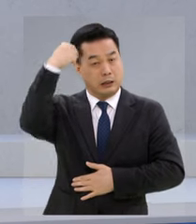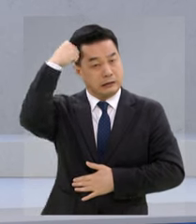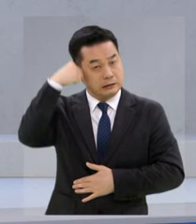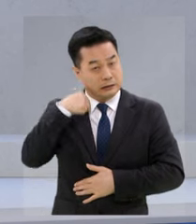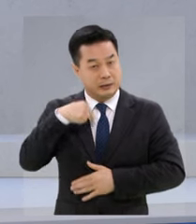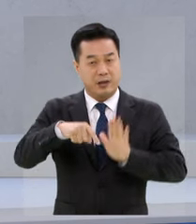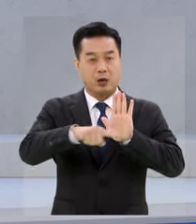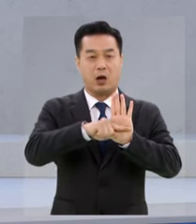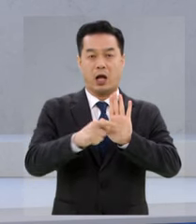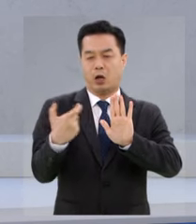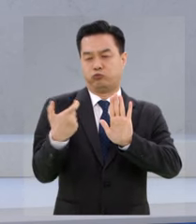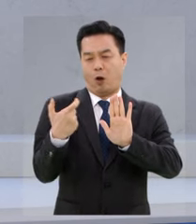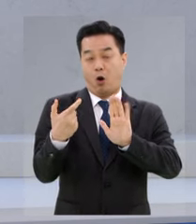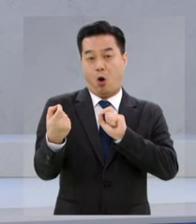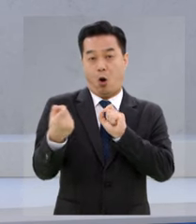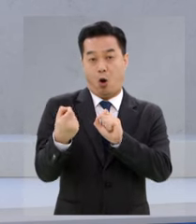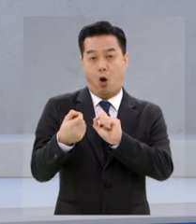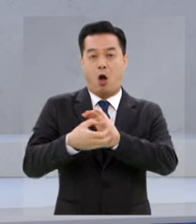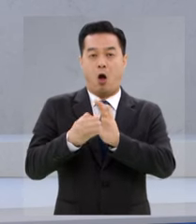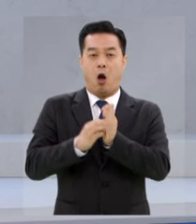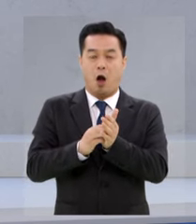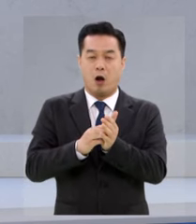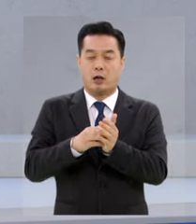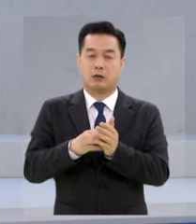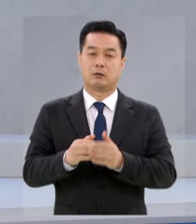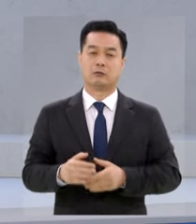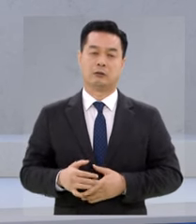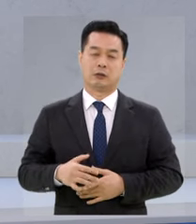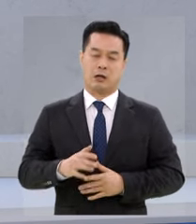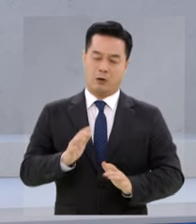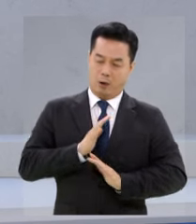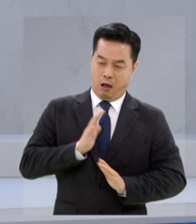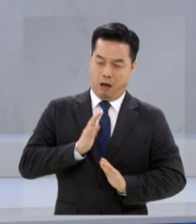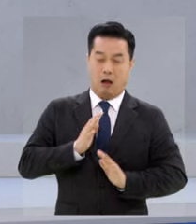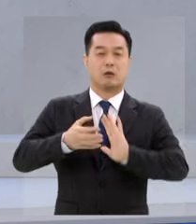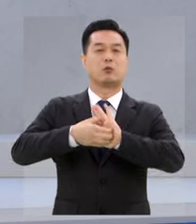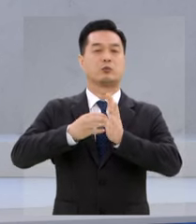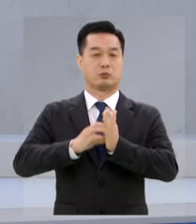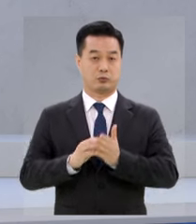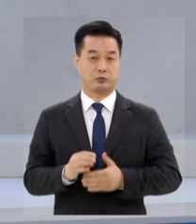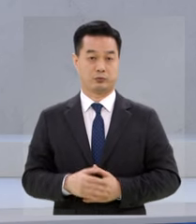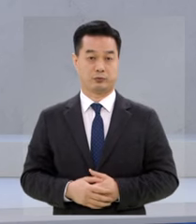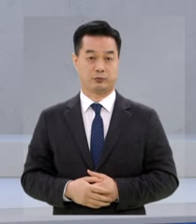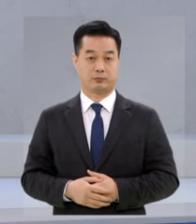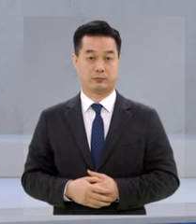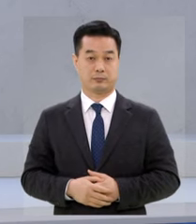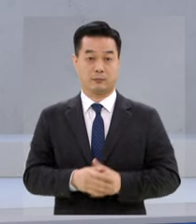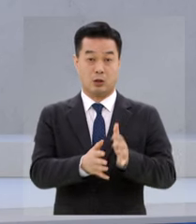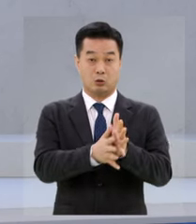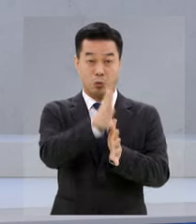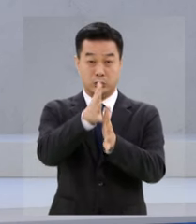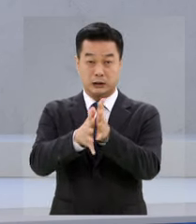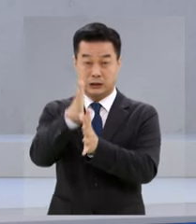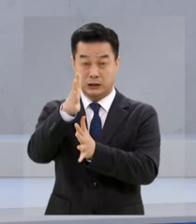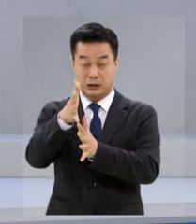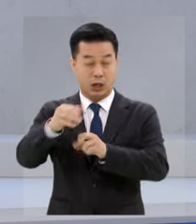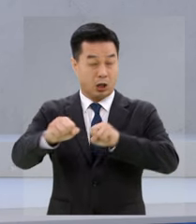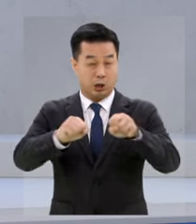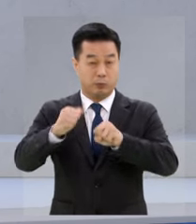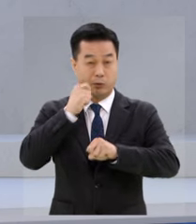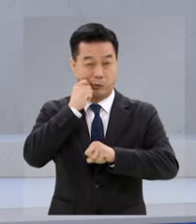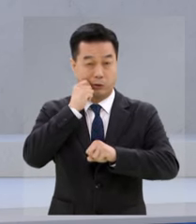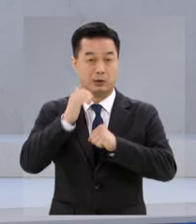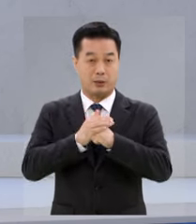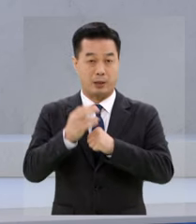무려 영하 60도에 육박하는 살인 한파가 몰아닥쳤다 이죠 도시 기능은 마비되고 미국